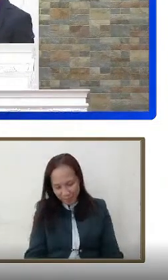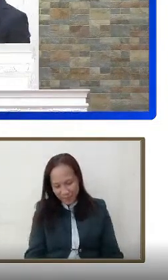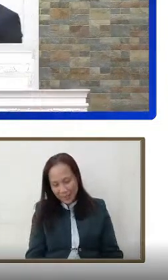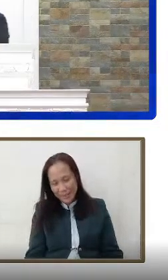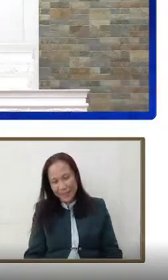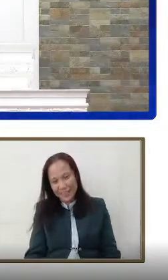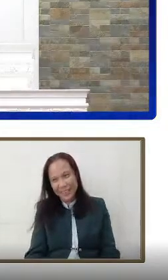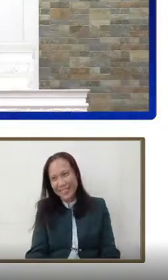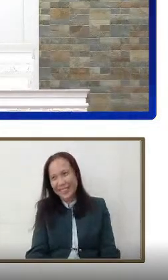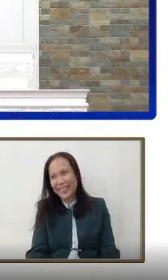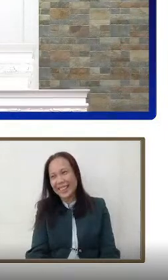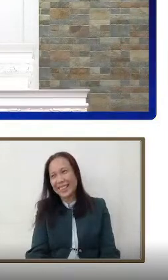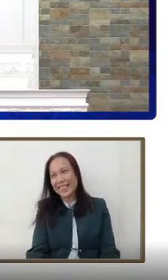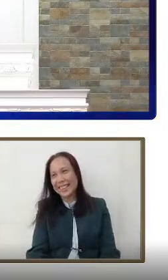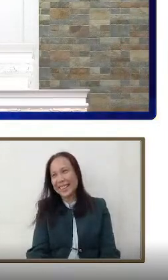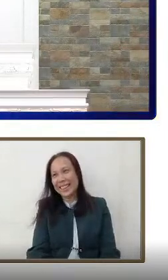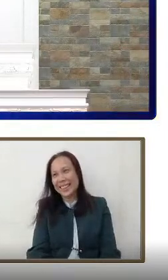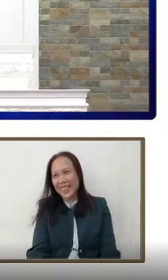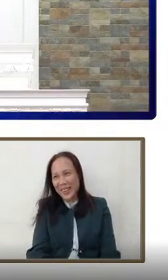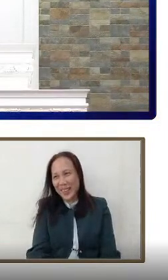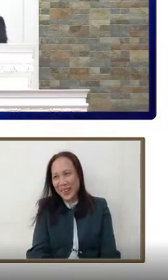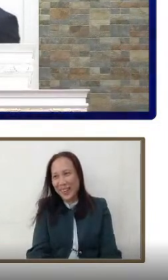Minibis na, sir.